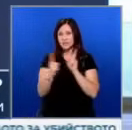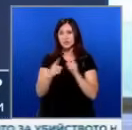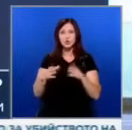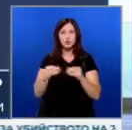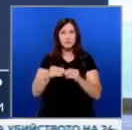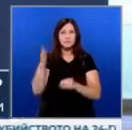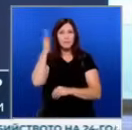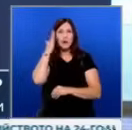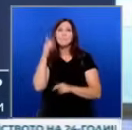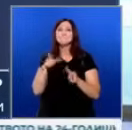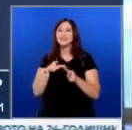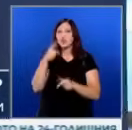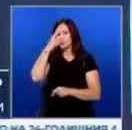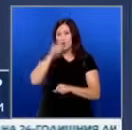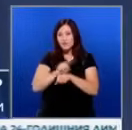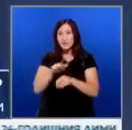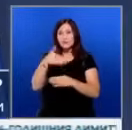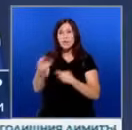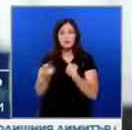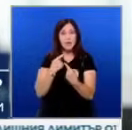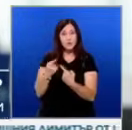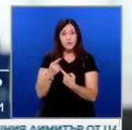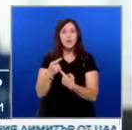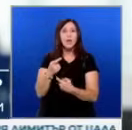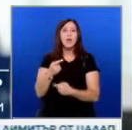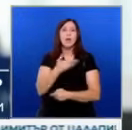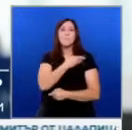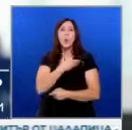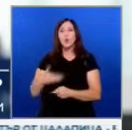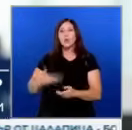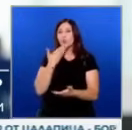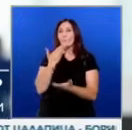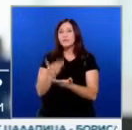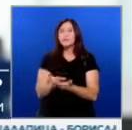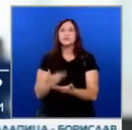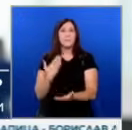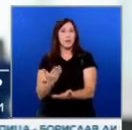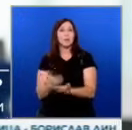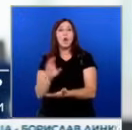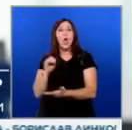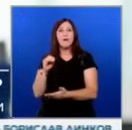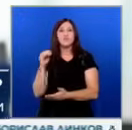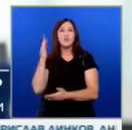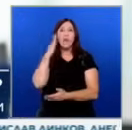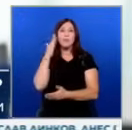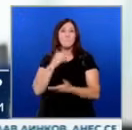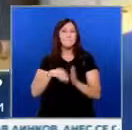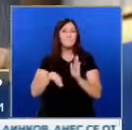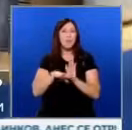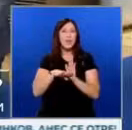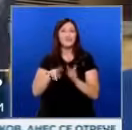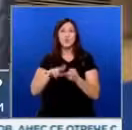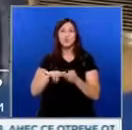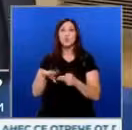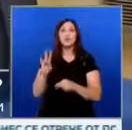румънския премиер Марчел Чолако. Веднага след разговорите Букурещ обяви, че номинира евродепутата Виктор Негреско. В